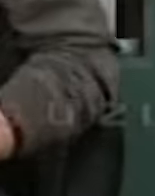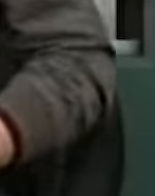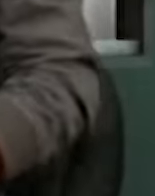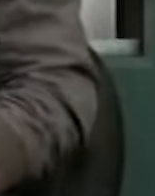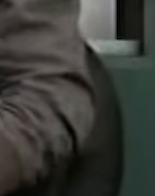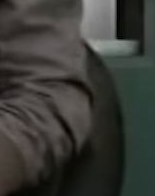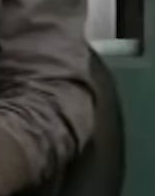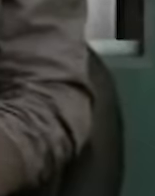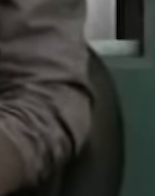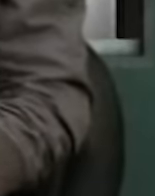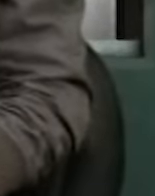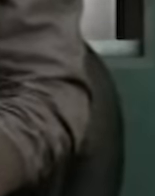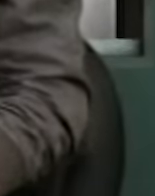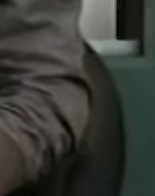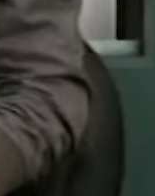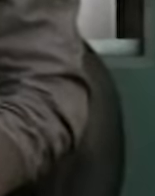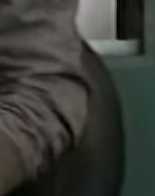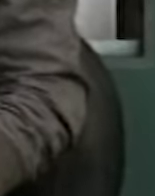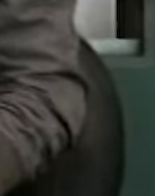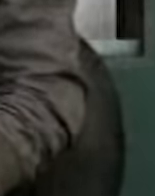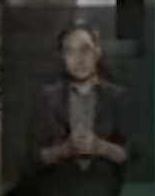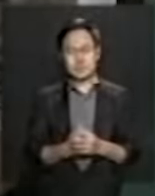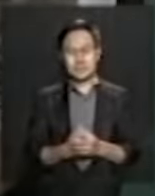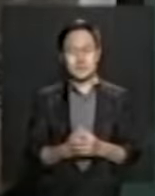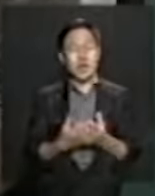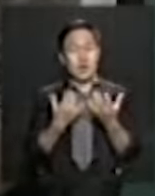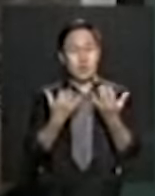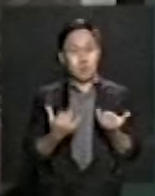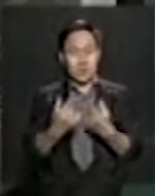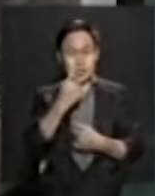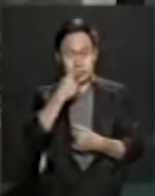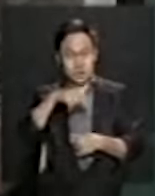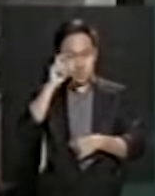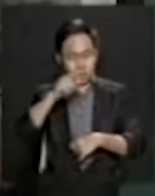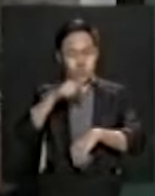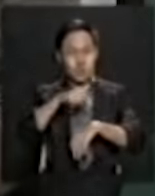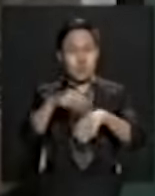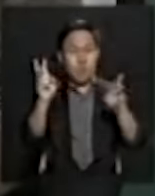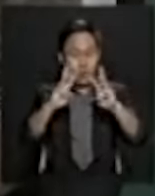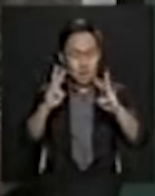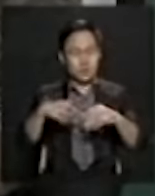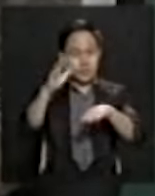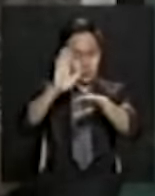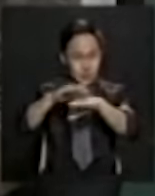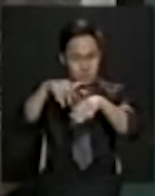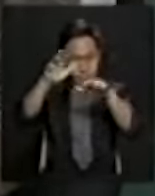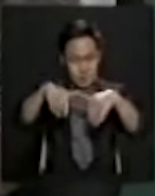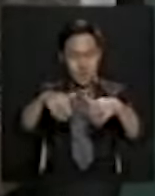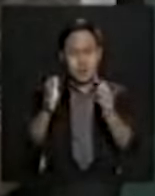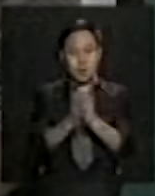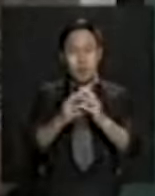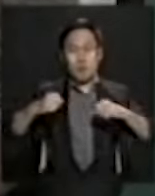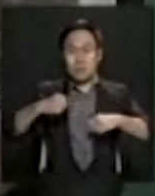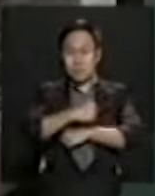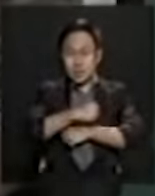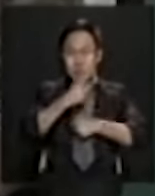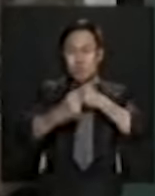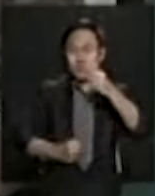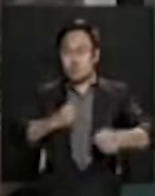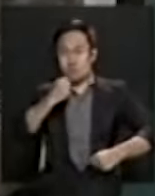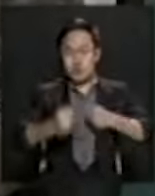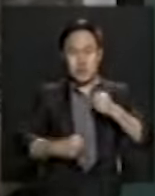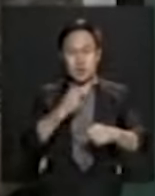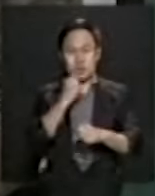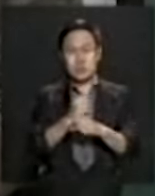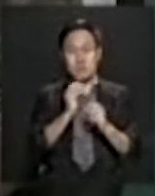ช่แล้วค่ะไปเดินวิ่งมินิมาราธอนกันนะคะเป็นการออกกำลังแล้วก็ได้บุญด้วยเพราะฉะนั้นวันนี้เรามาพูดคุยเกี่ยวกับรายละเอียดของกิจกรรมนี้กันเลยนะค